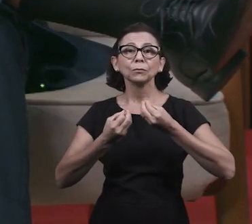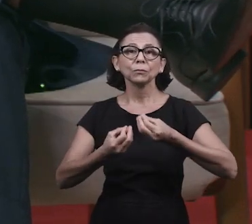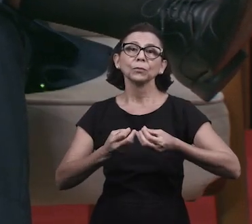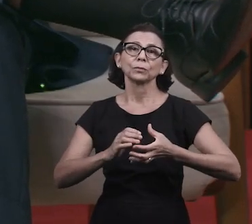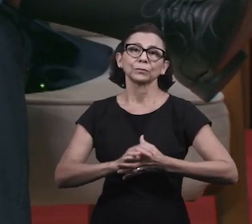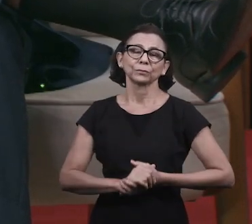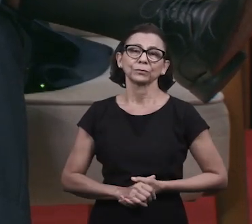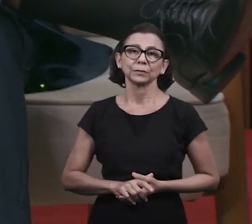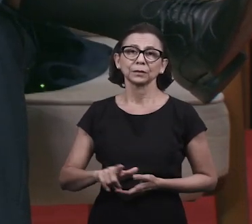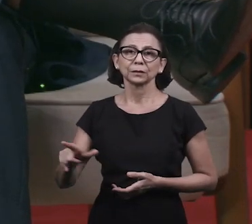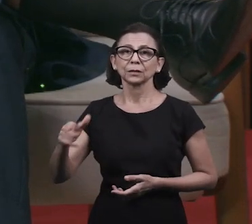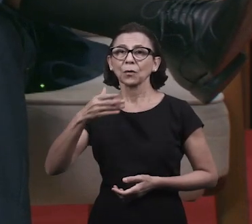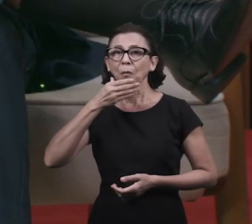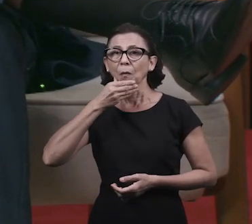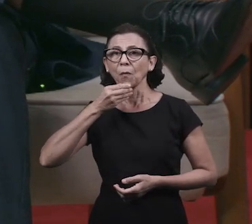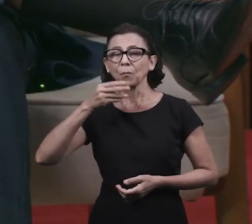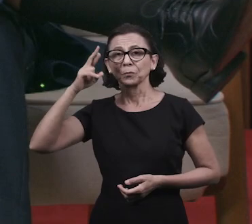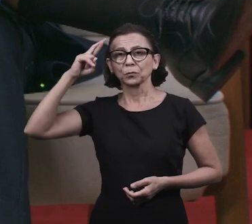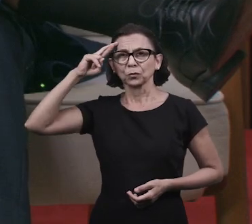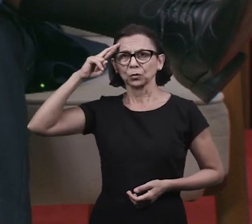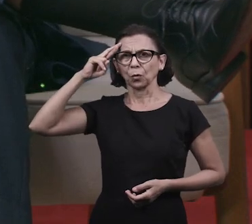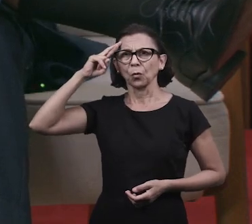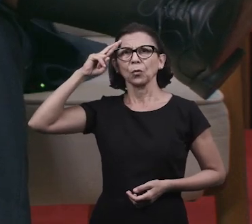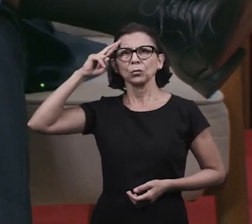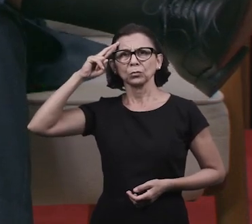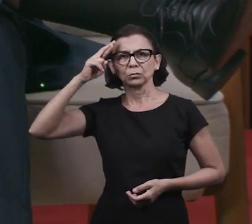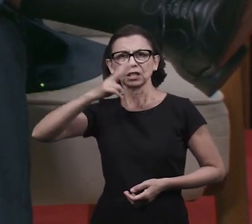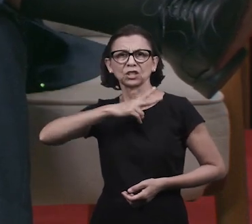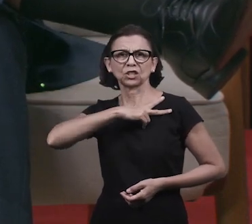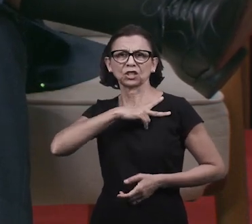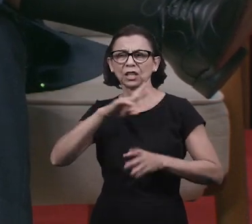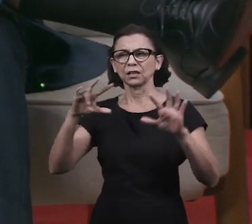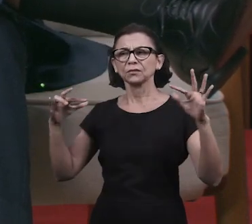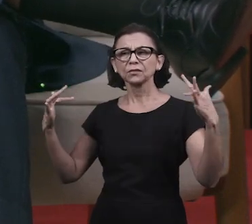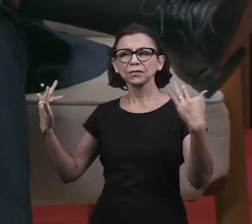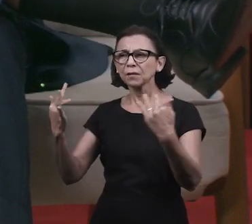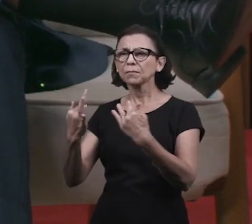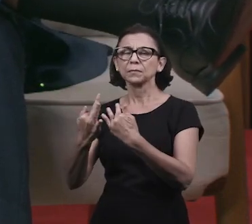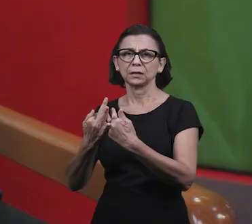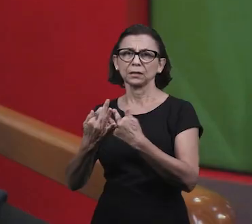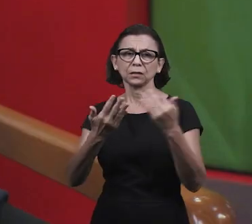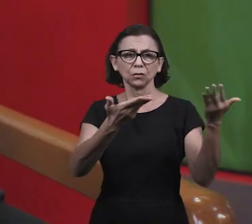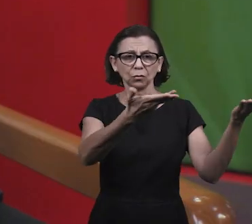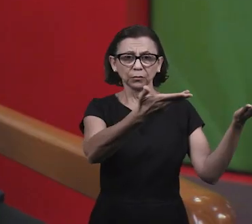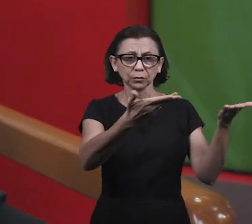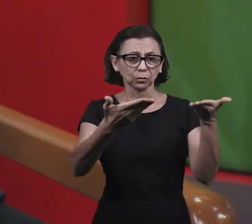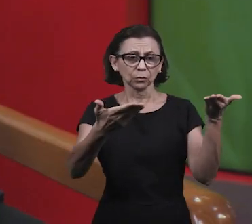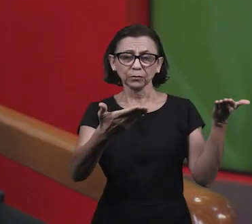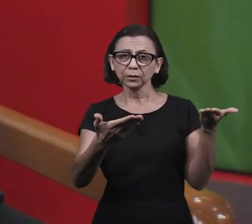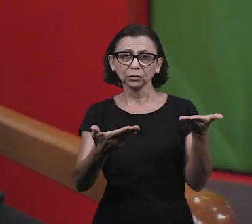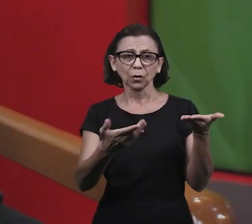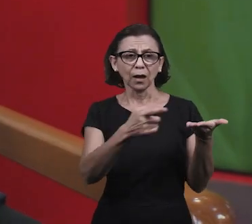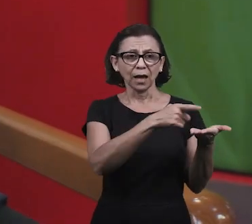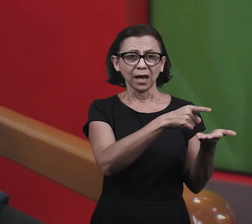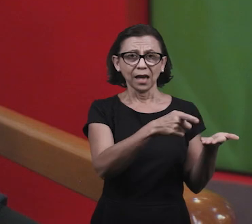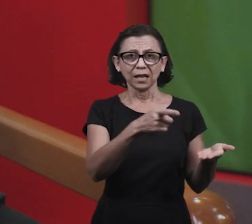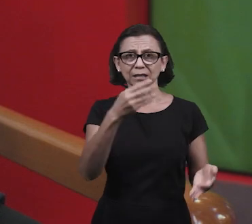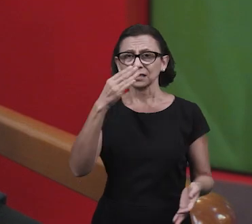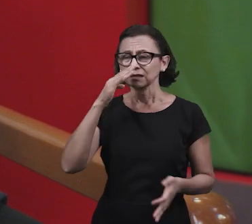a eu un rejet à l'invitation de cet homme, de ce chef de famille, pour la grande